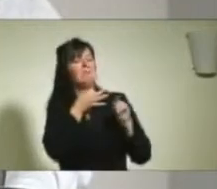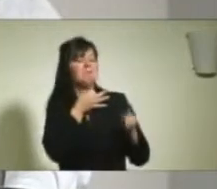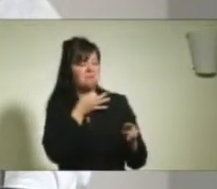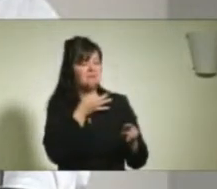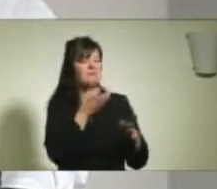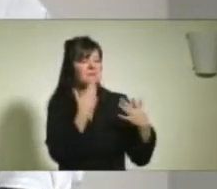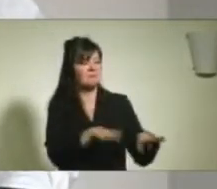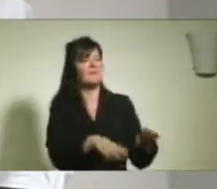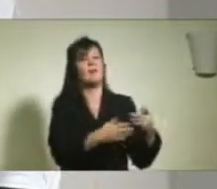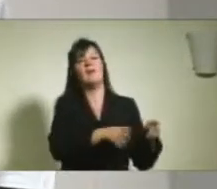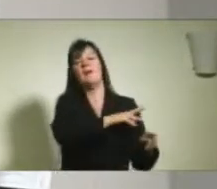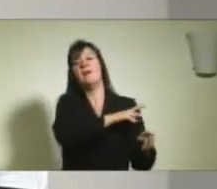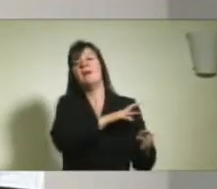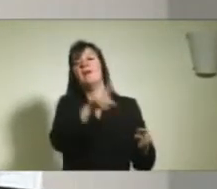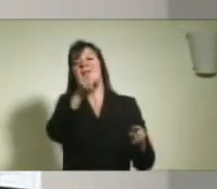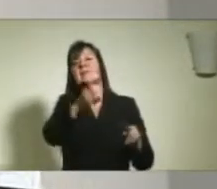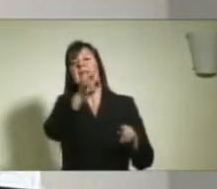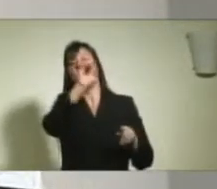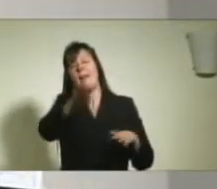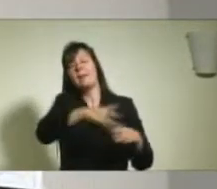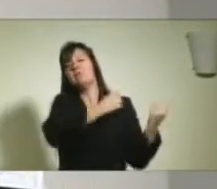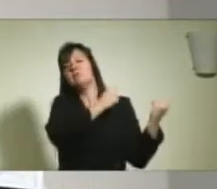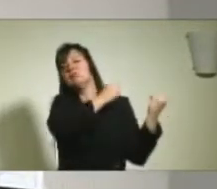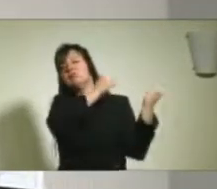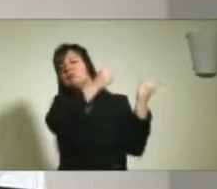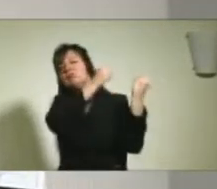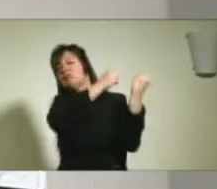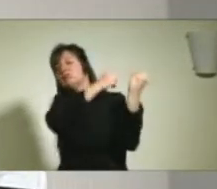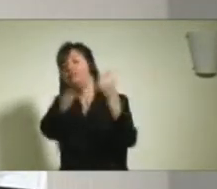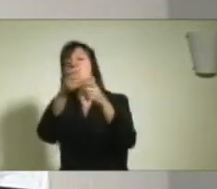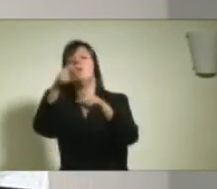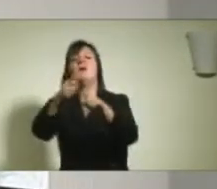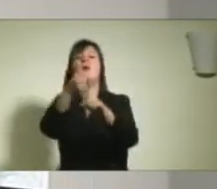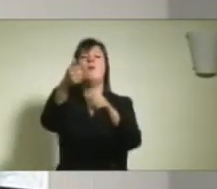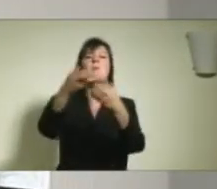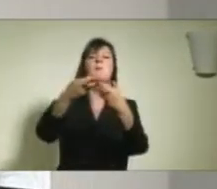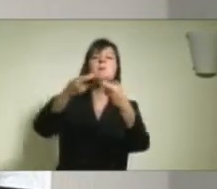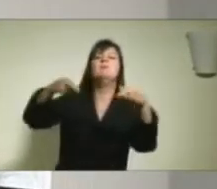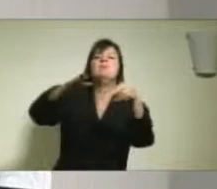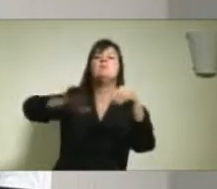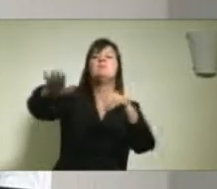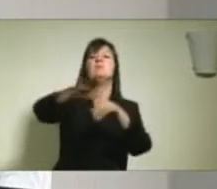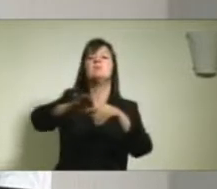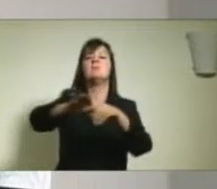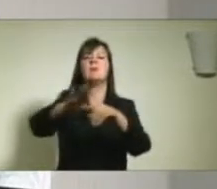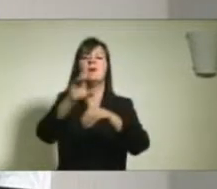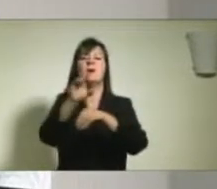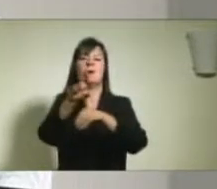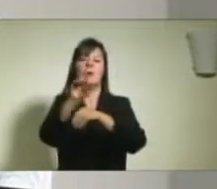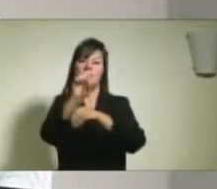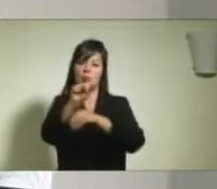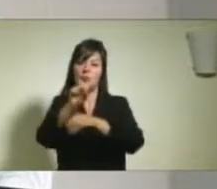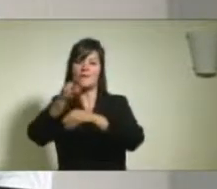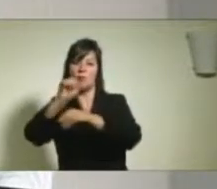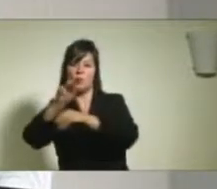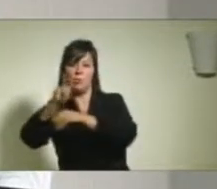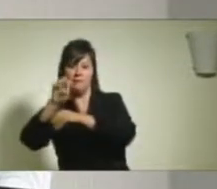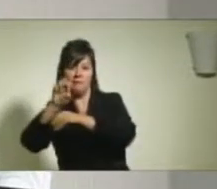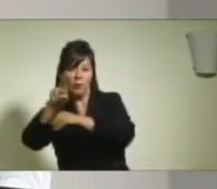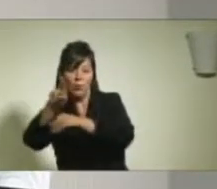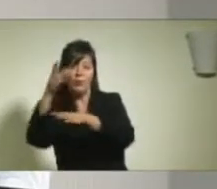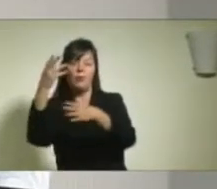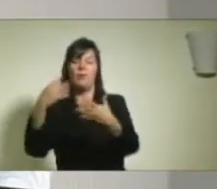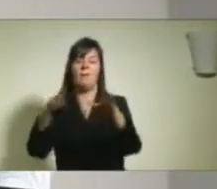suis allée vers le sud, à 100 km de là, dans une localité qui s'appelle Cross River. Et il y avait 2